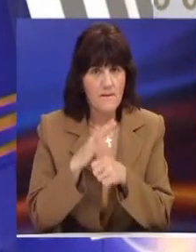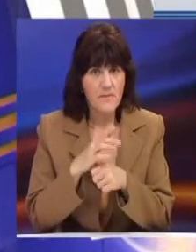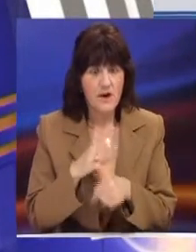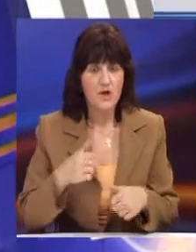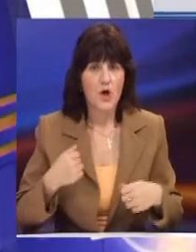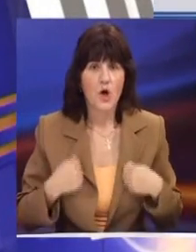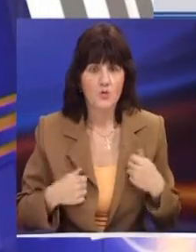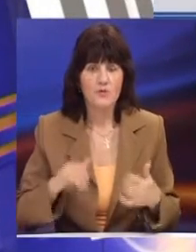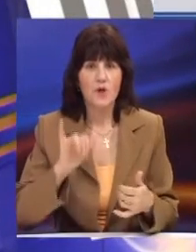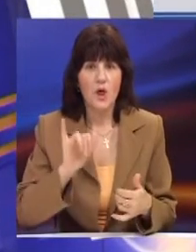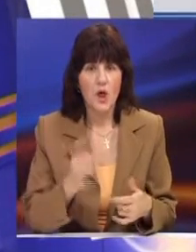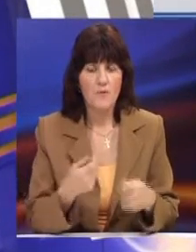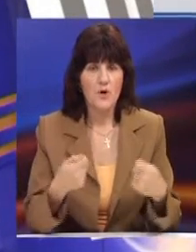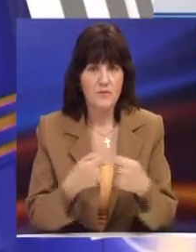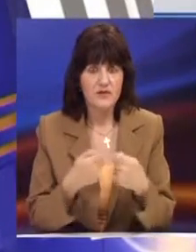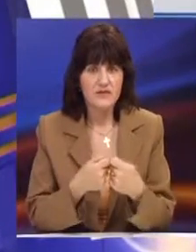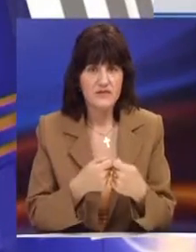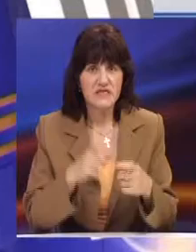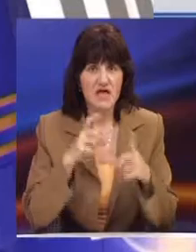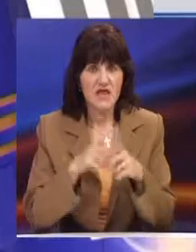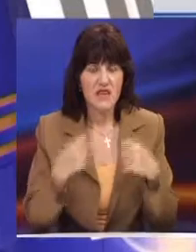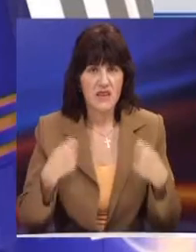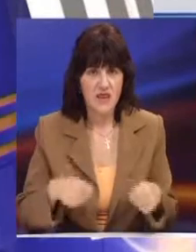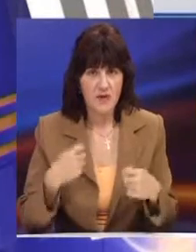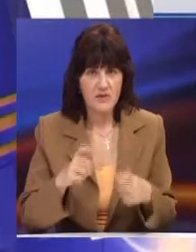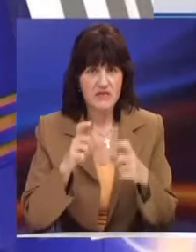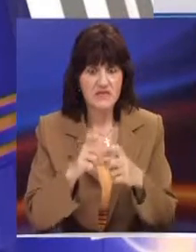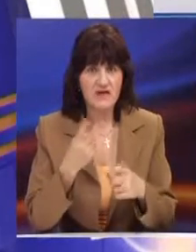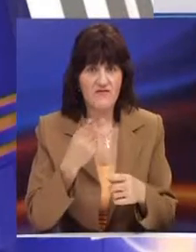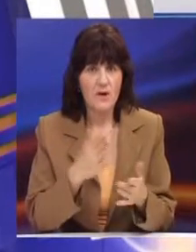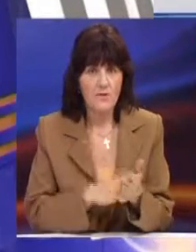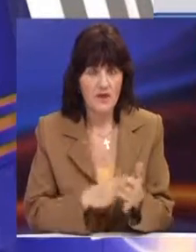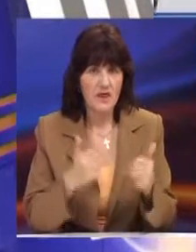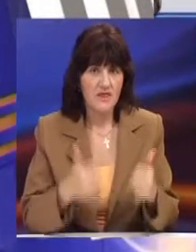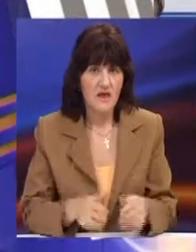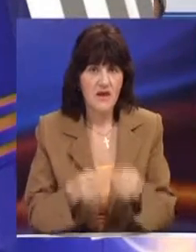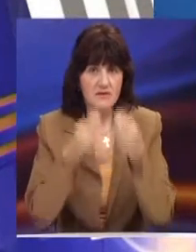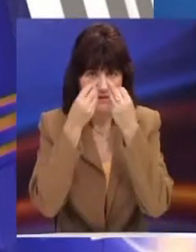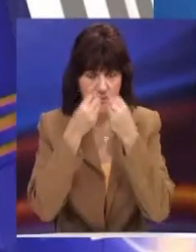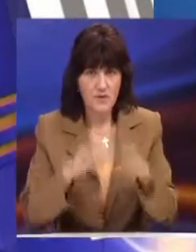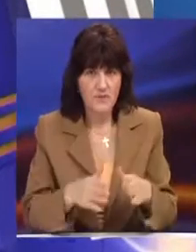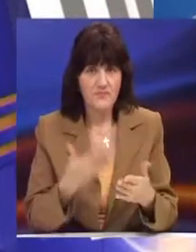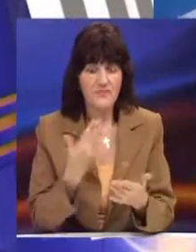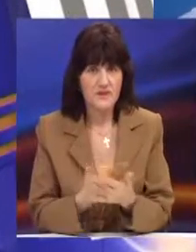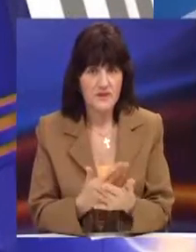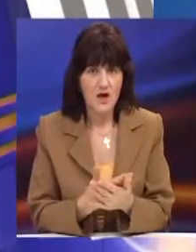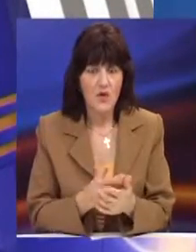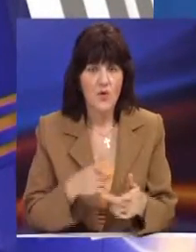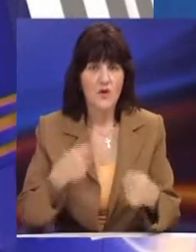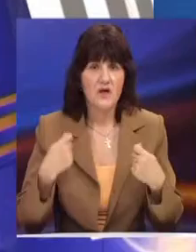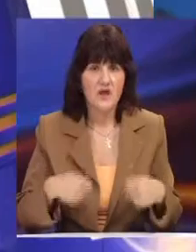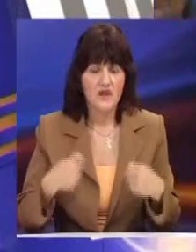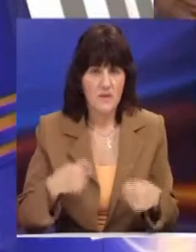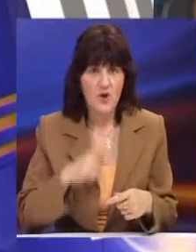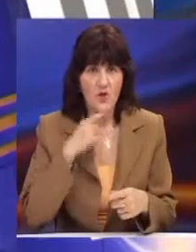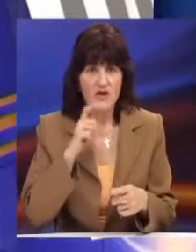izbora, vlast u Subotici ponovo formiraju DS i SVM u širokoj koaliciji koja se danas i zvanično raspala, čime su se DS i